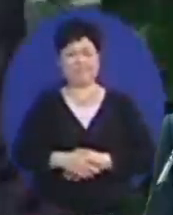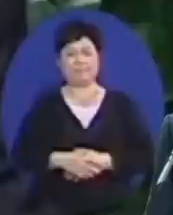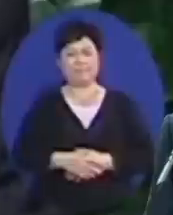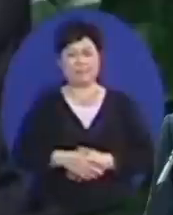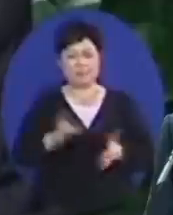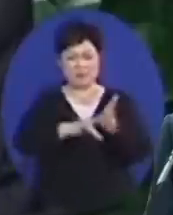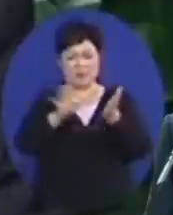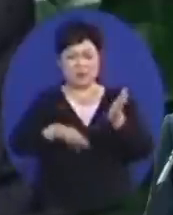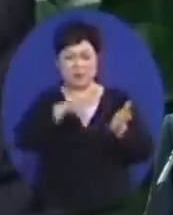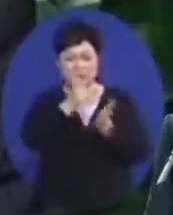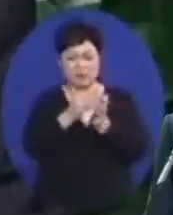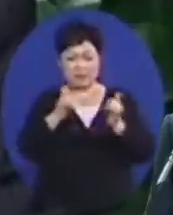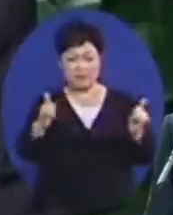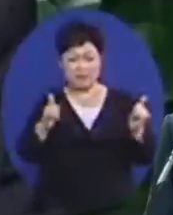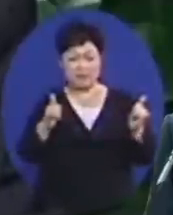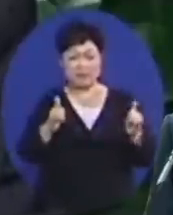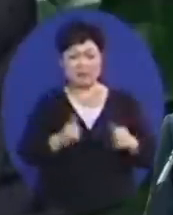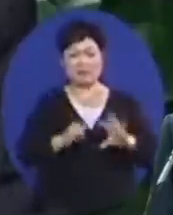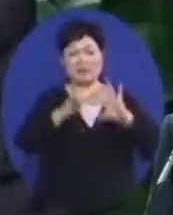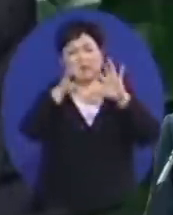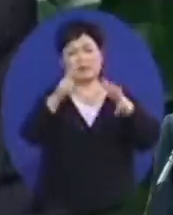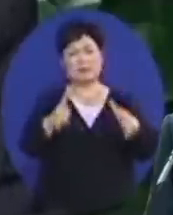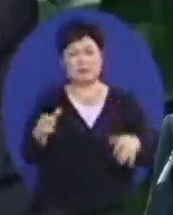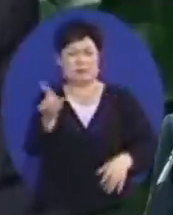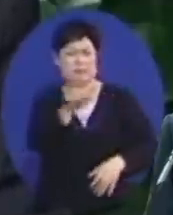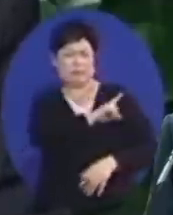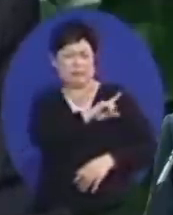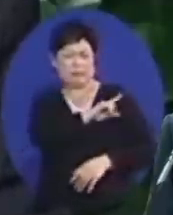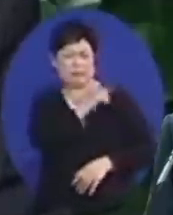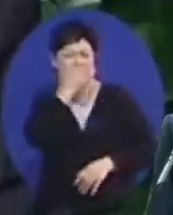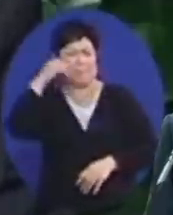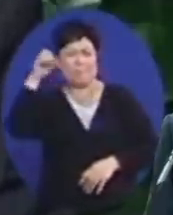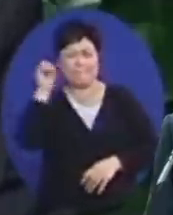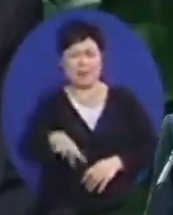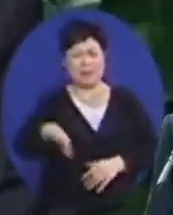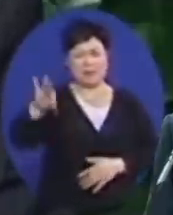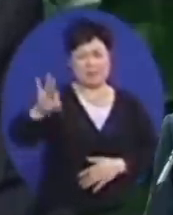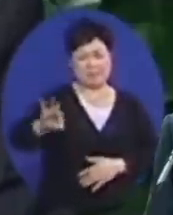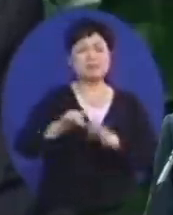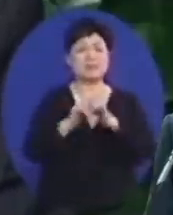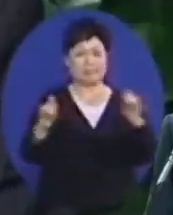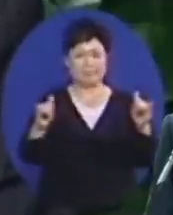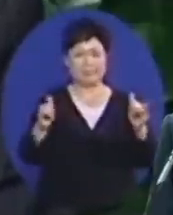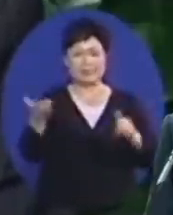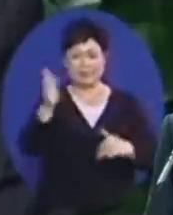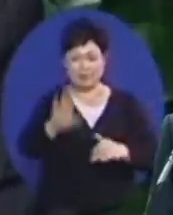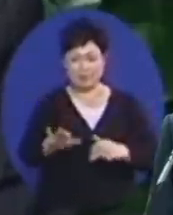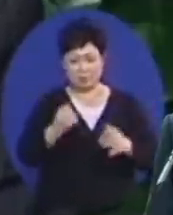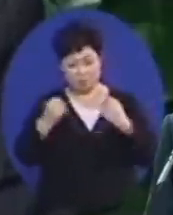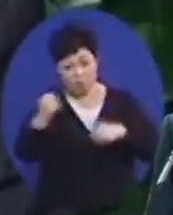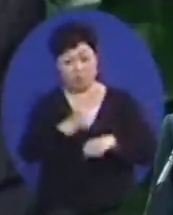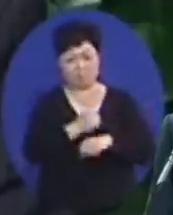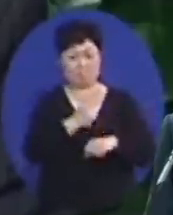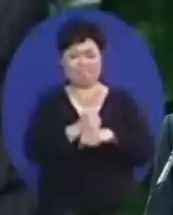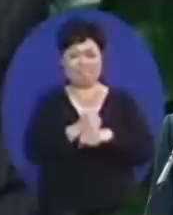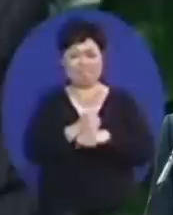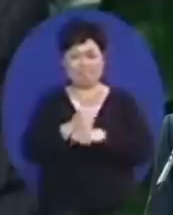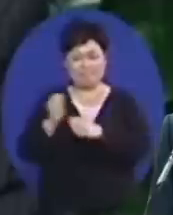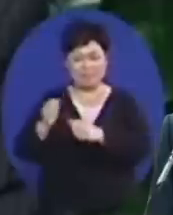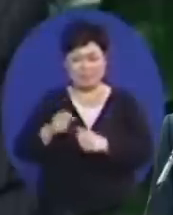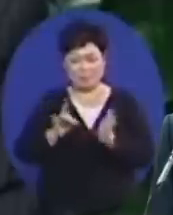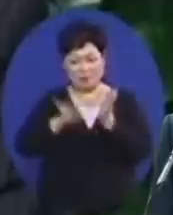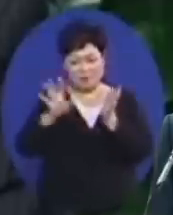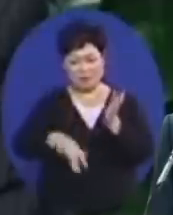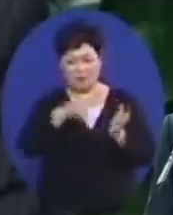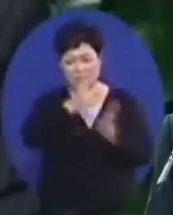세리와 죄인은 세상에서 가장 천대받는 존재입니다. 그런데 그 사람들의 친구로서